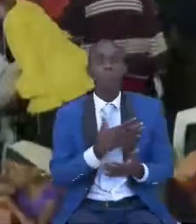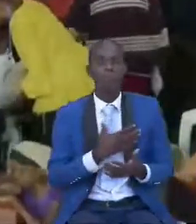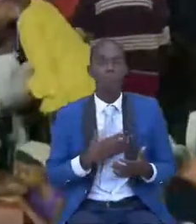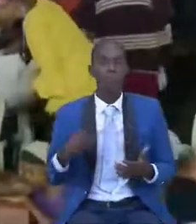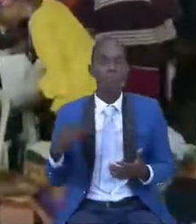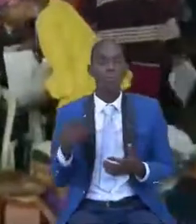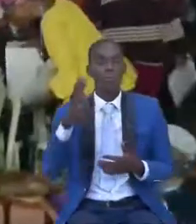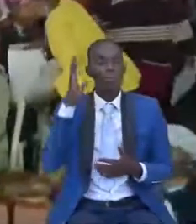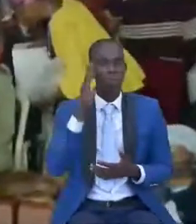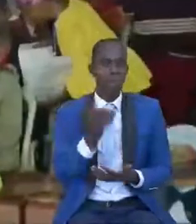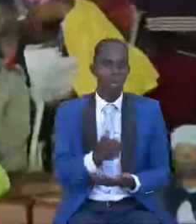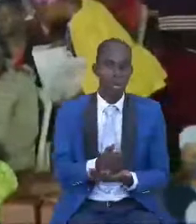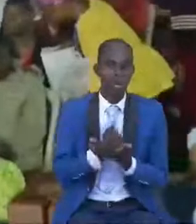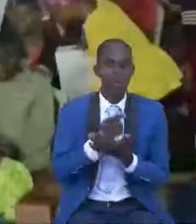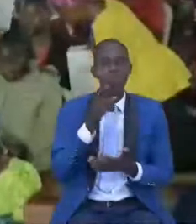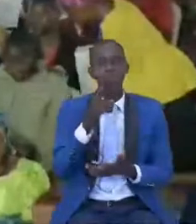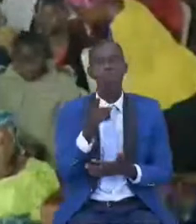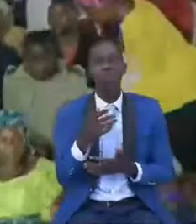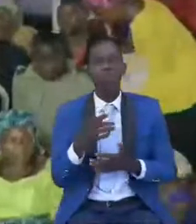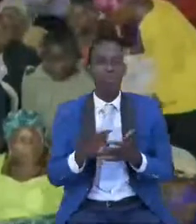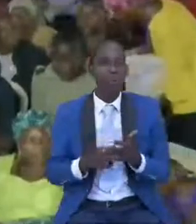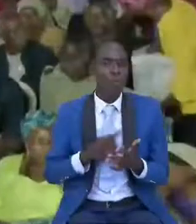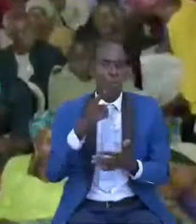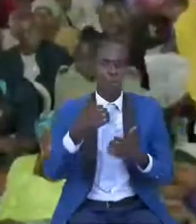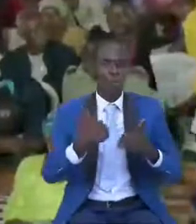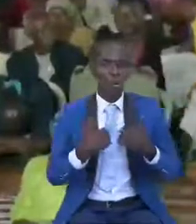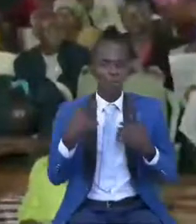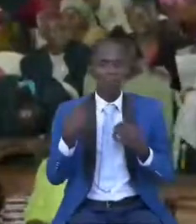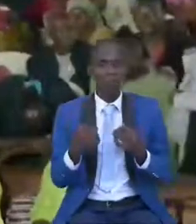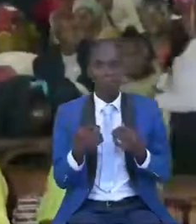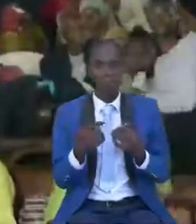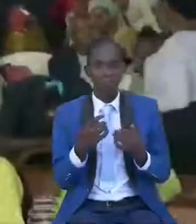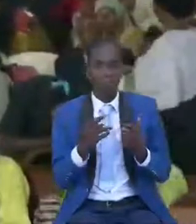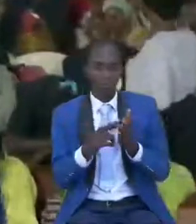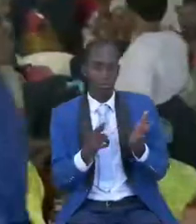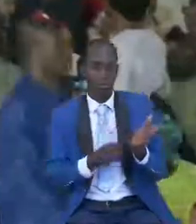du Seigneur. Nos conseillers sont là. Ils vont vous aider